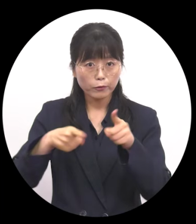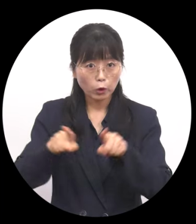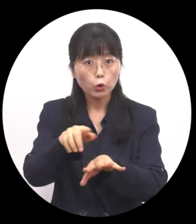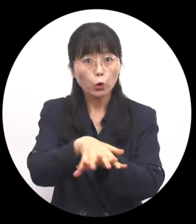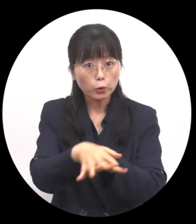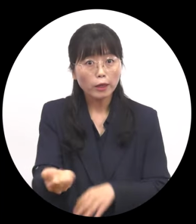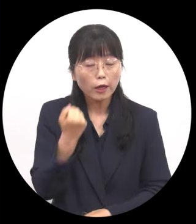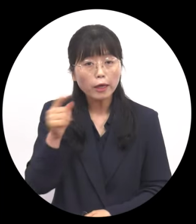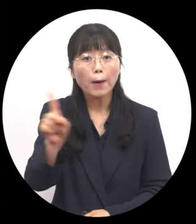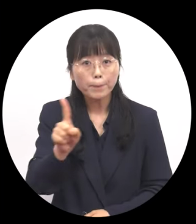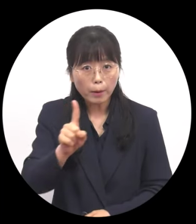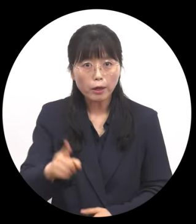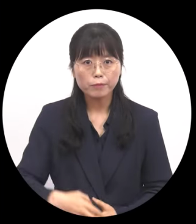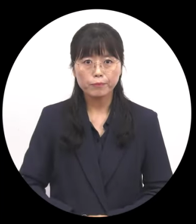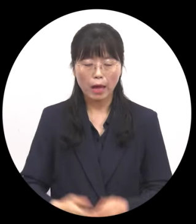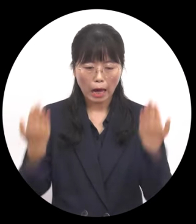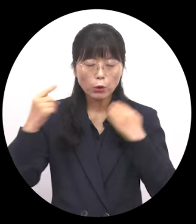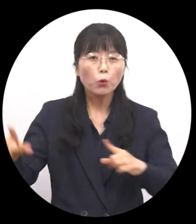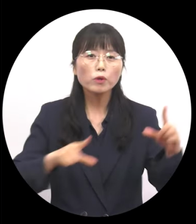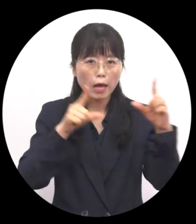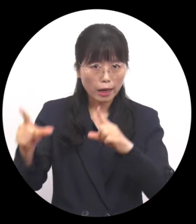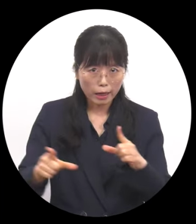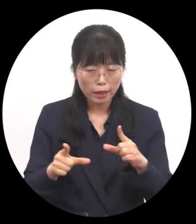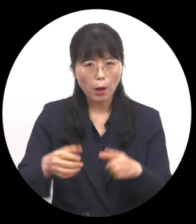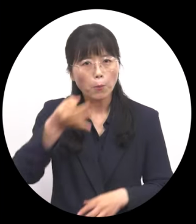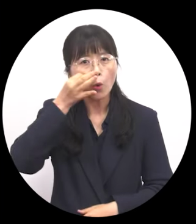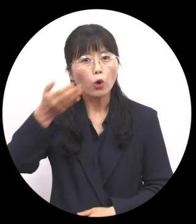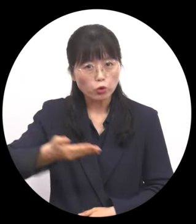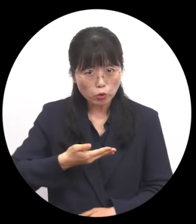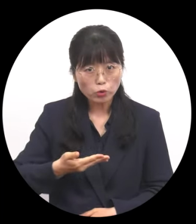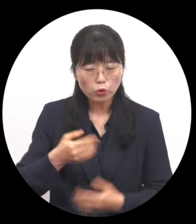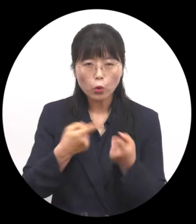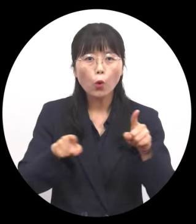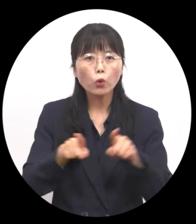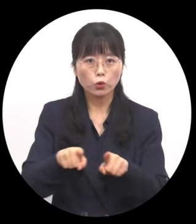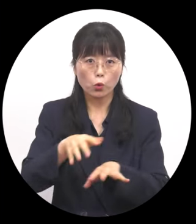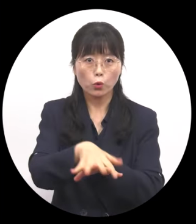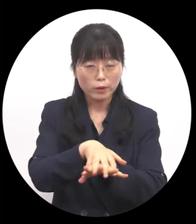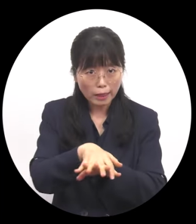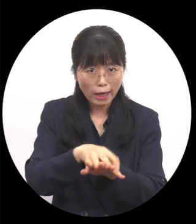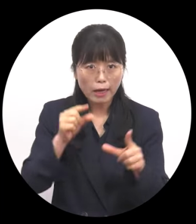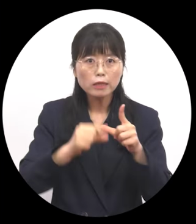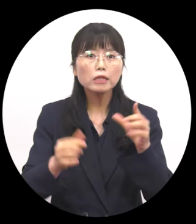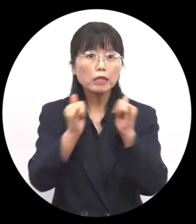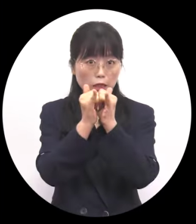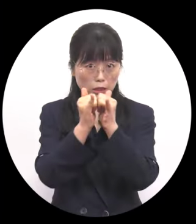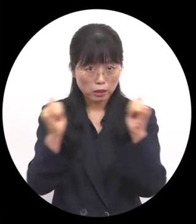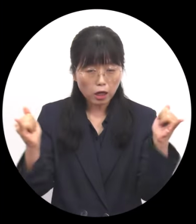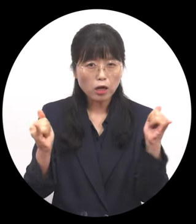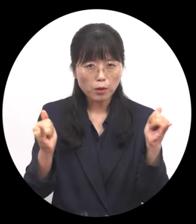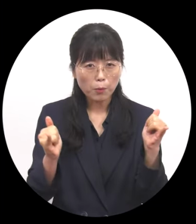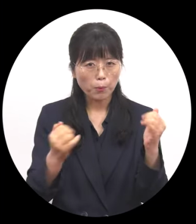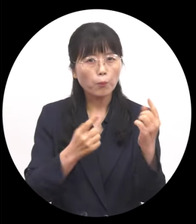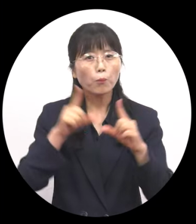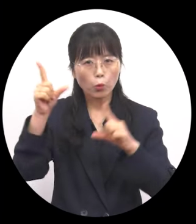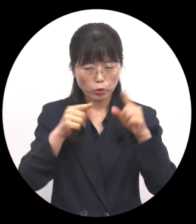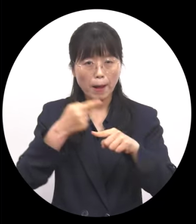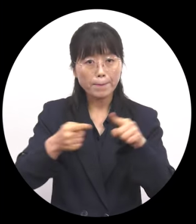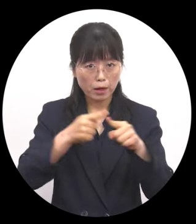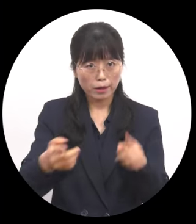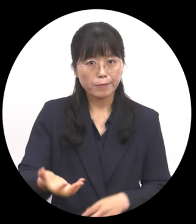공동체 역량은 학교 생활을 하면서 보여지는 공동체의 일원으로서의 모습을